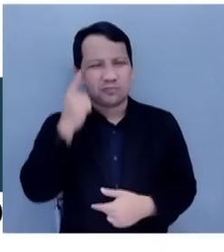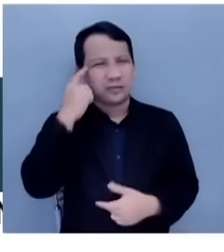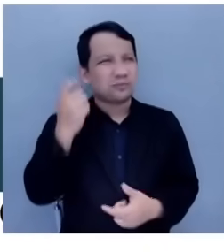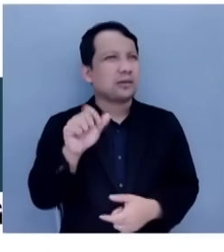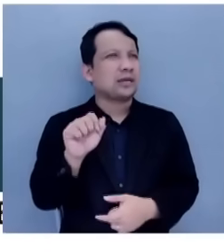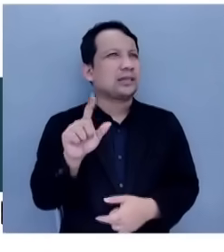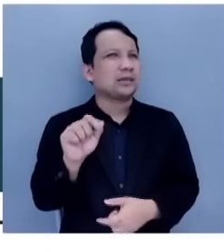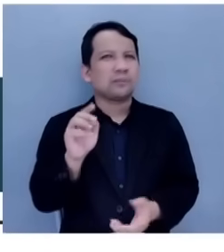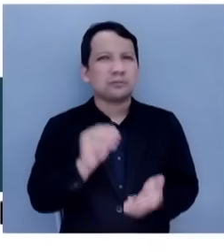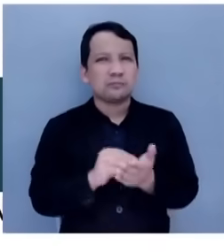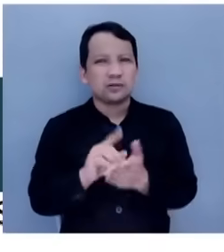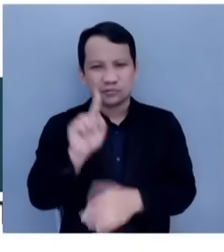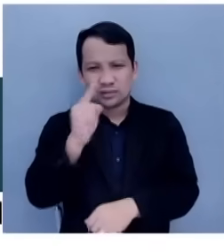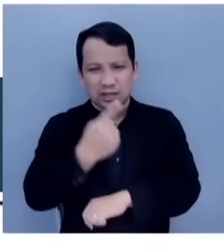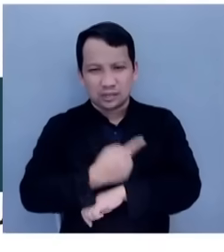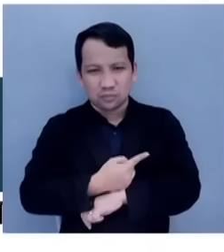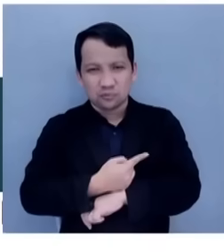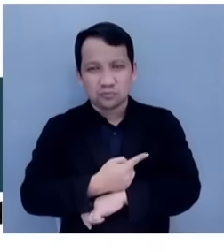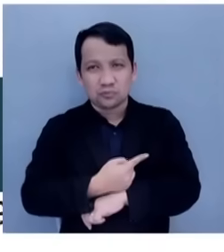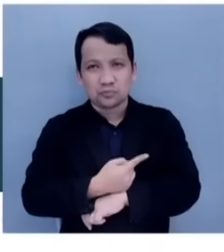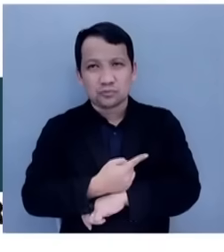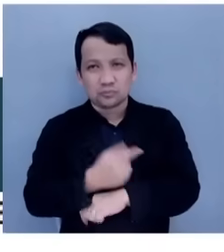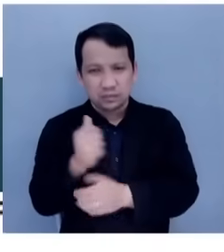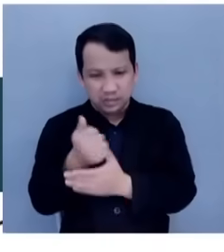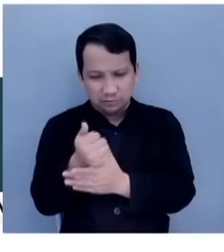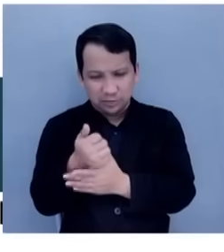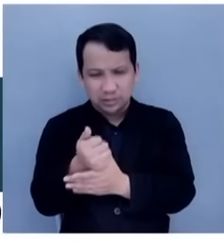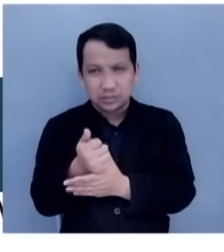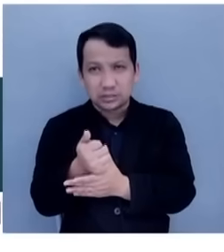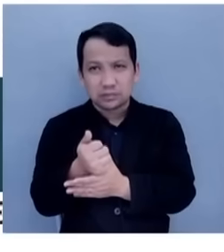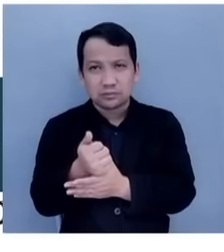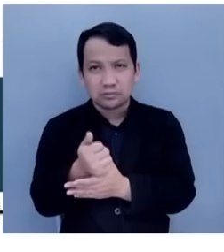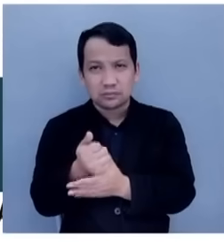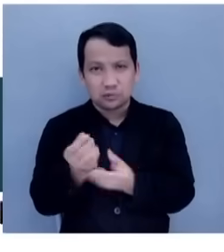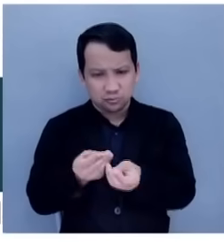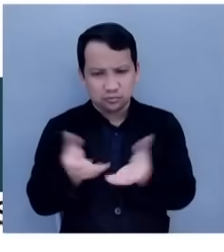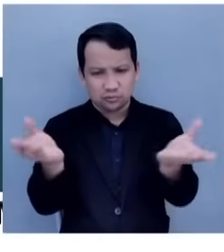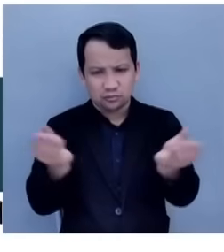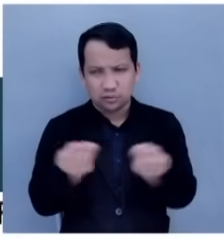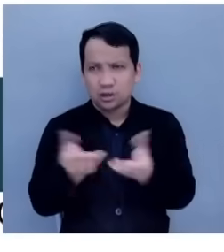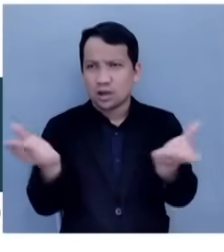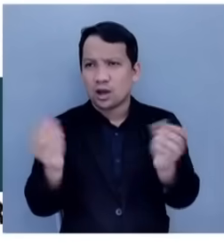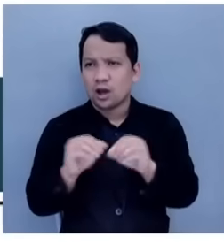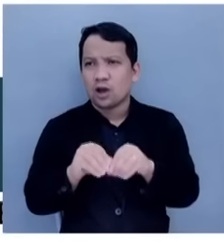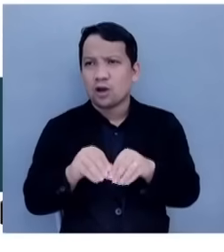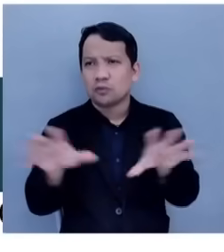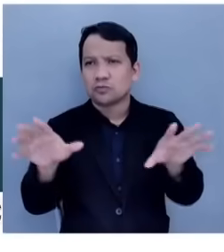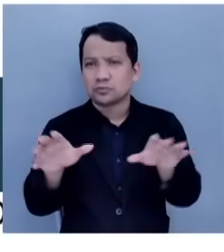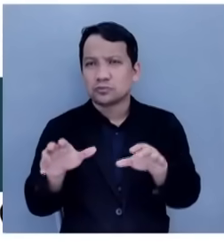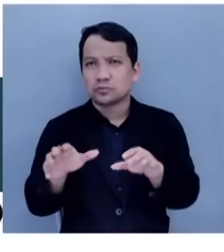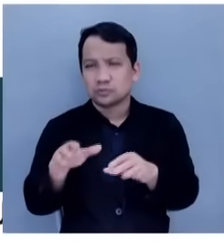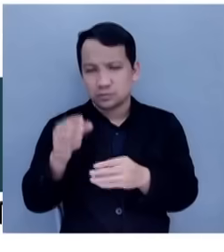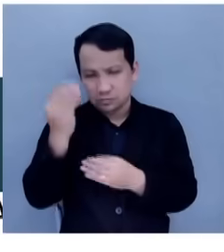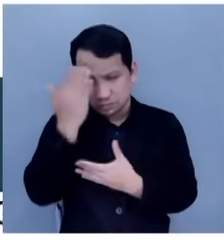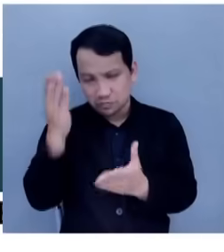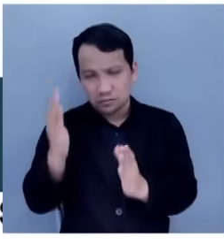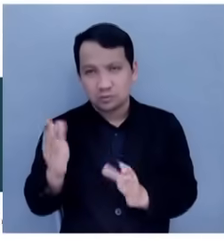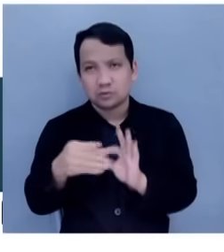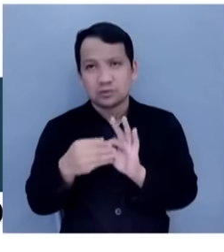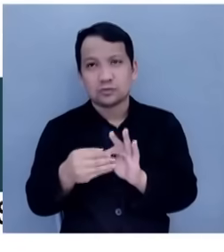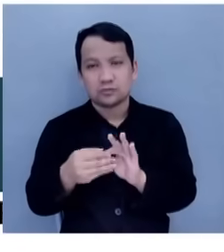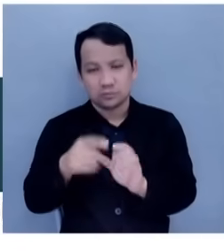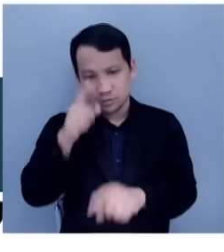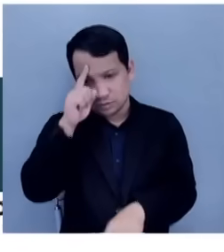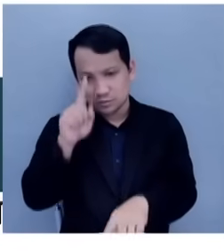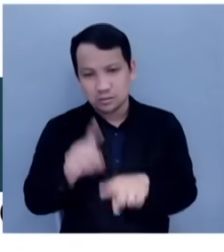million on the average. Kung ipamumudmud to, paano ba to pinamudmud sa mga informer, sa pag-rent ng